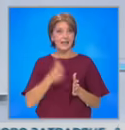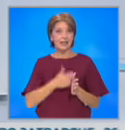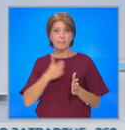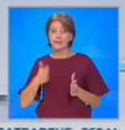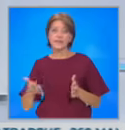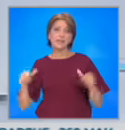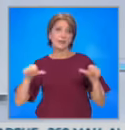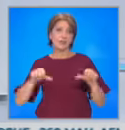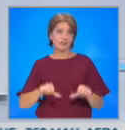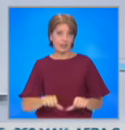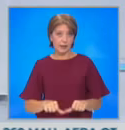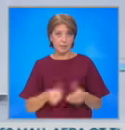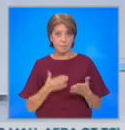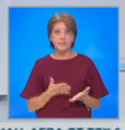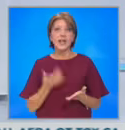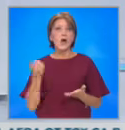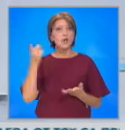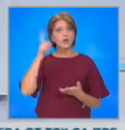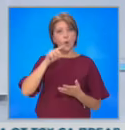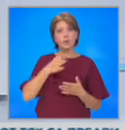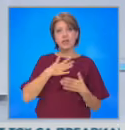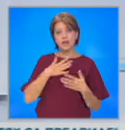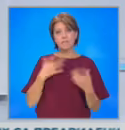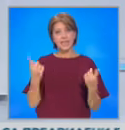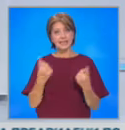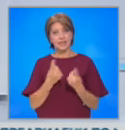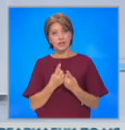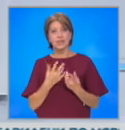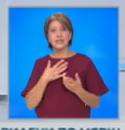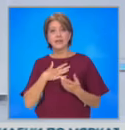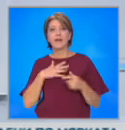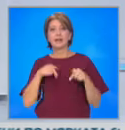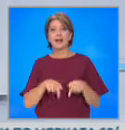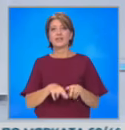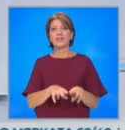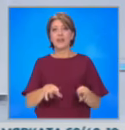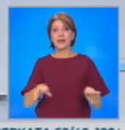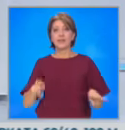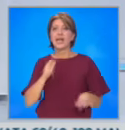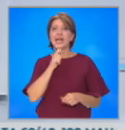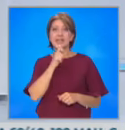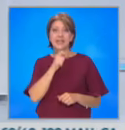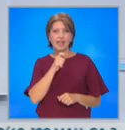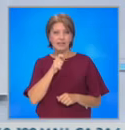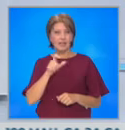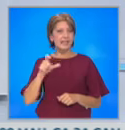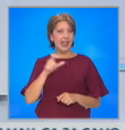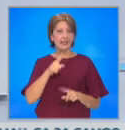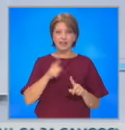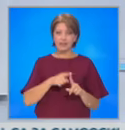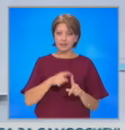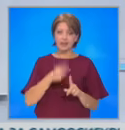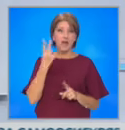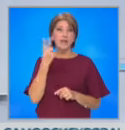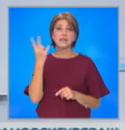разговаря с Изправи се БГ, ние идваме, за утре предвидена срещата с Има такъв народ. От интервюто на Слави Трифонов пред БНТ, знаете, стана